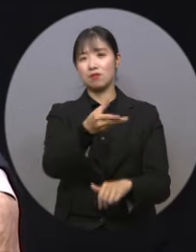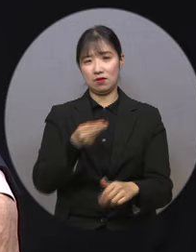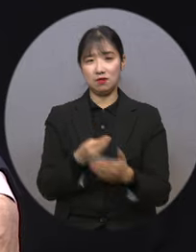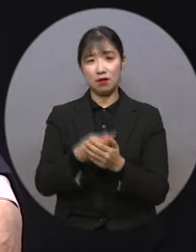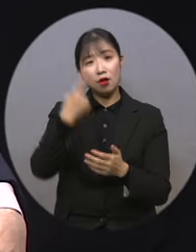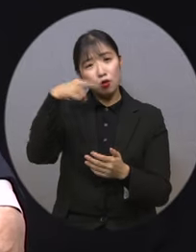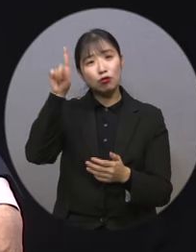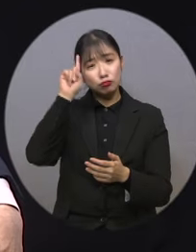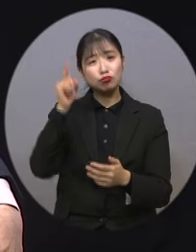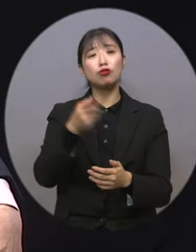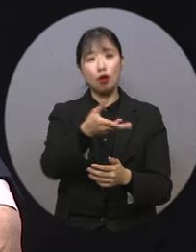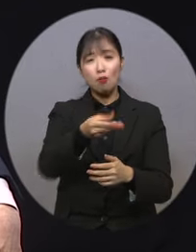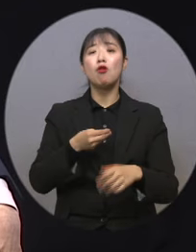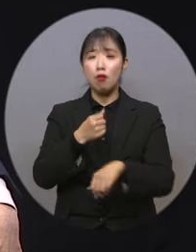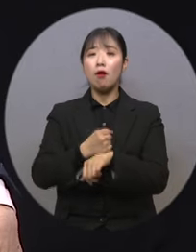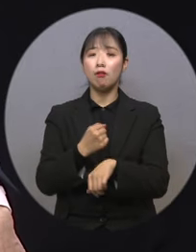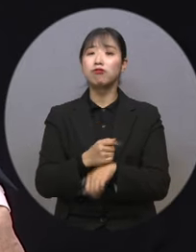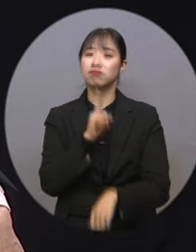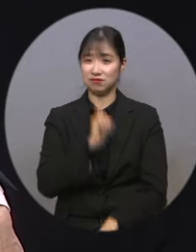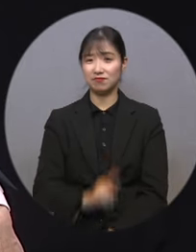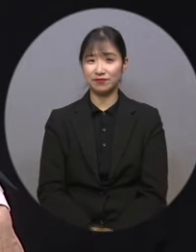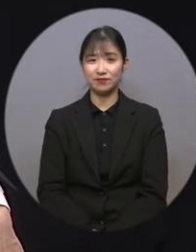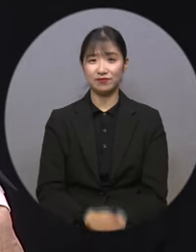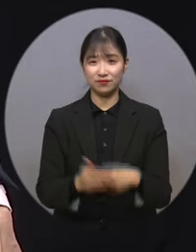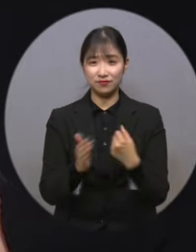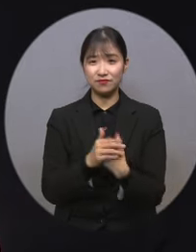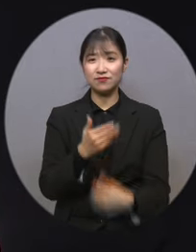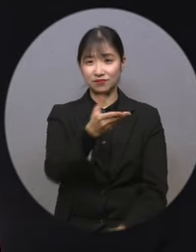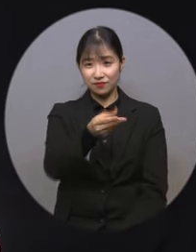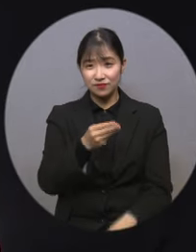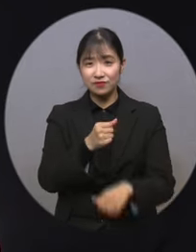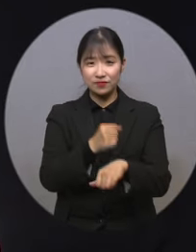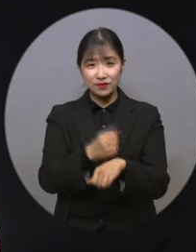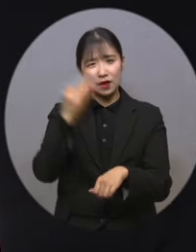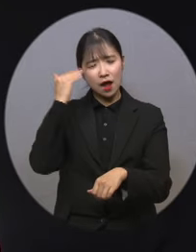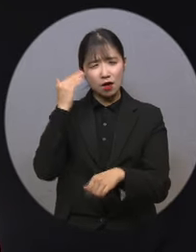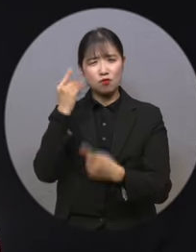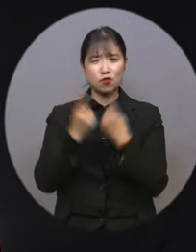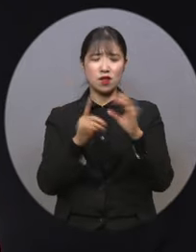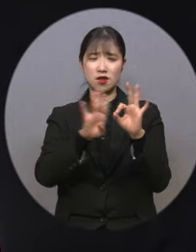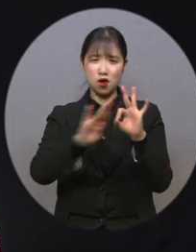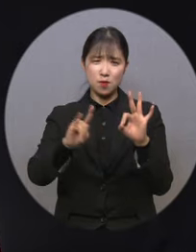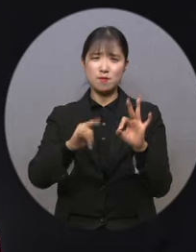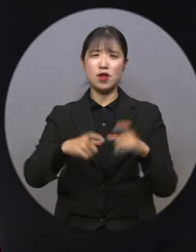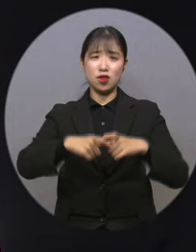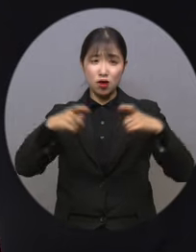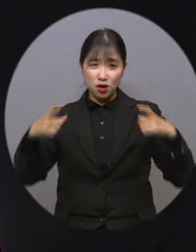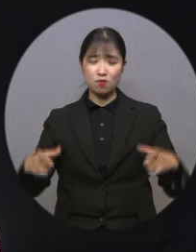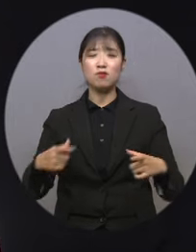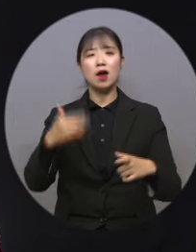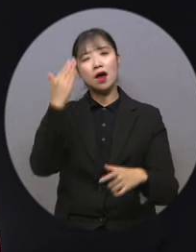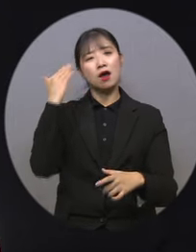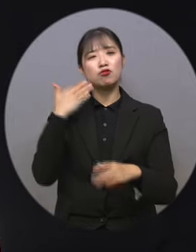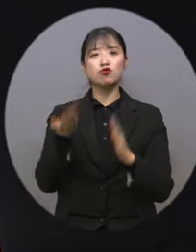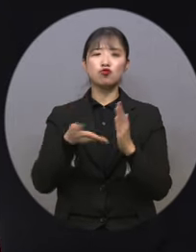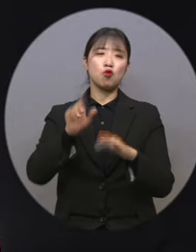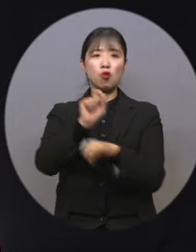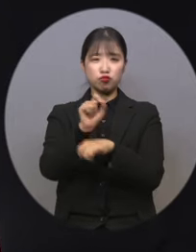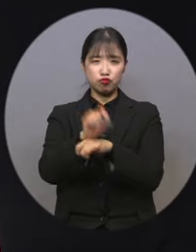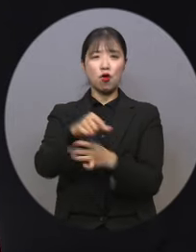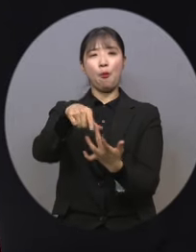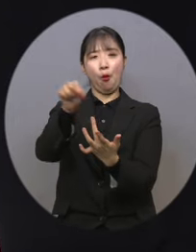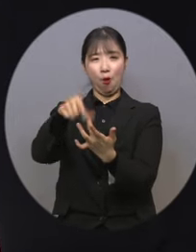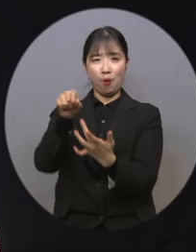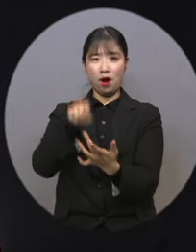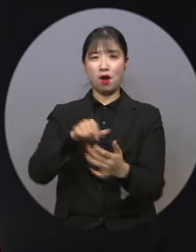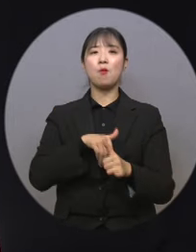러시아가 빌려가라고 하는 거야, 내보고. 그러면 그거 빌려가지고 대한민국 땅보다 10배 넓은 데다가 우리나라 공무원만큼을 또 뽑아.